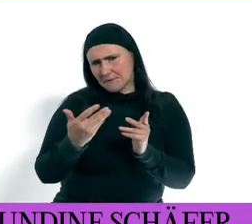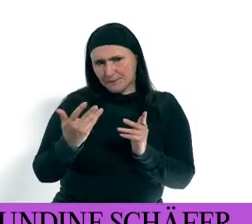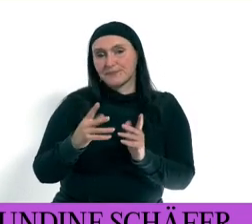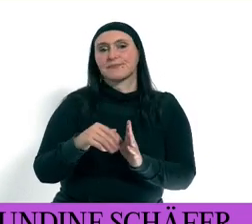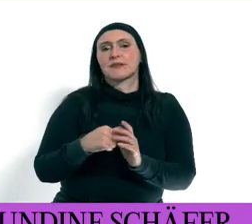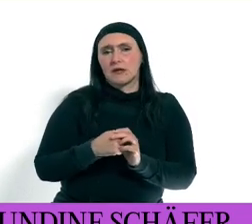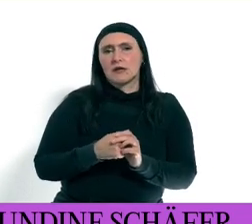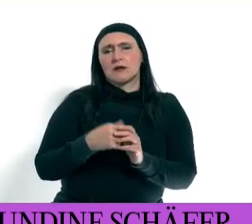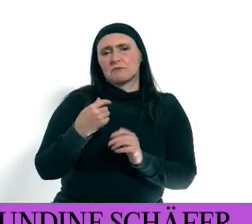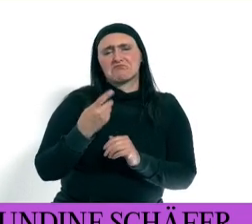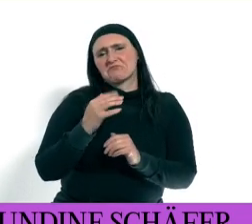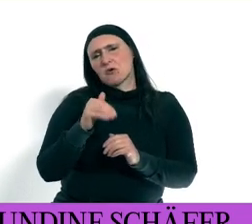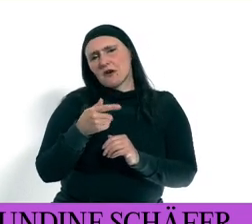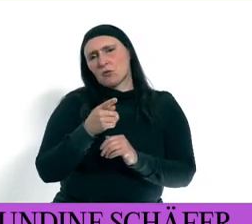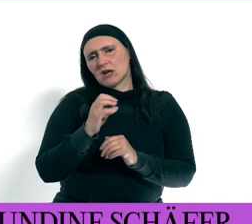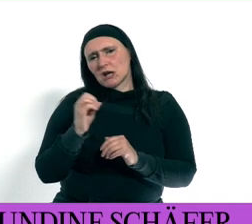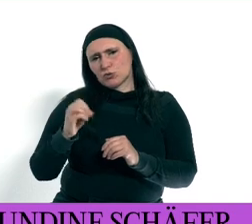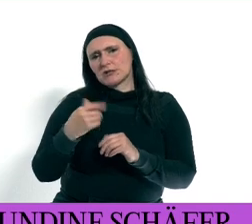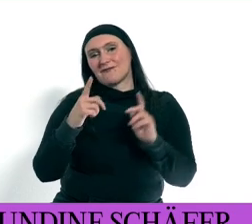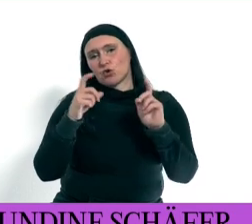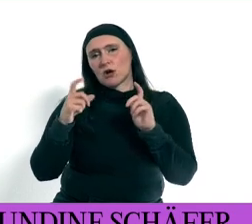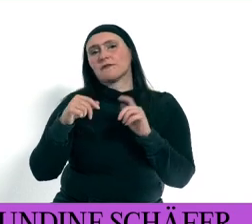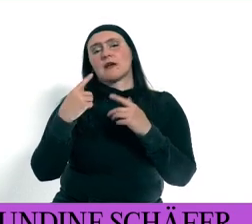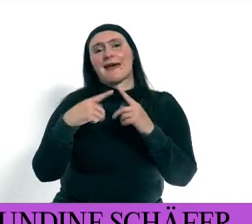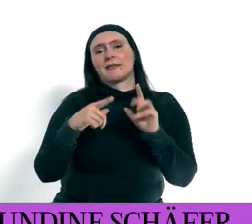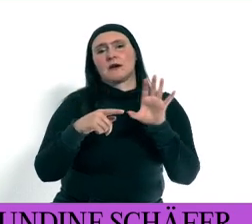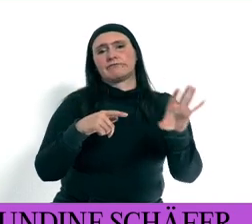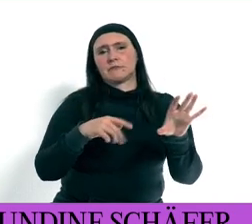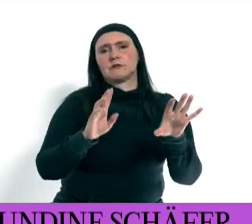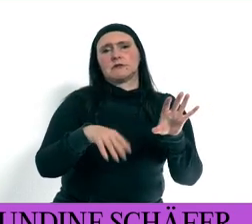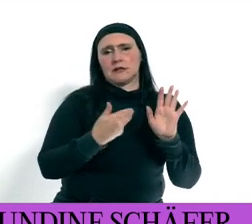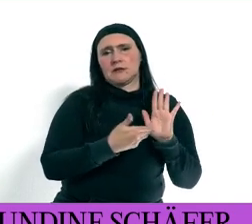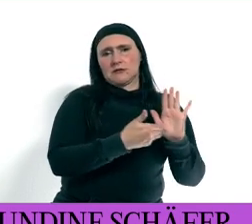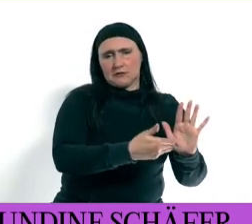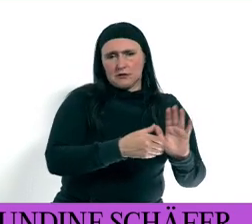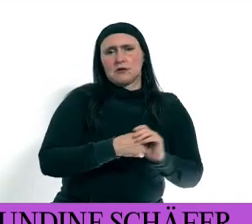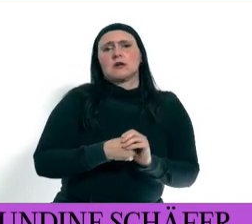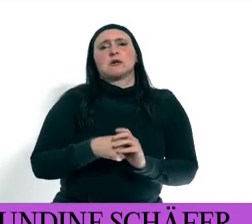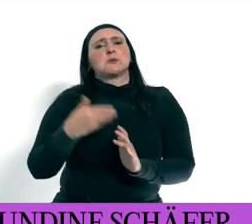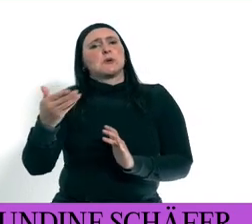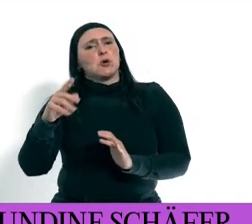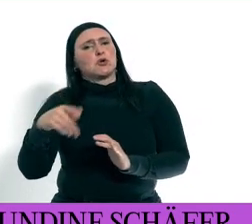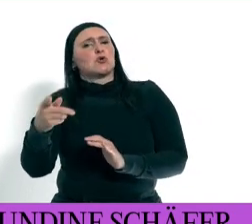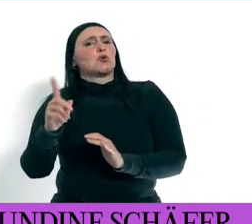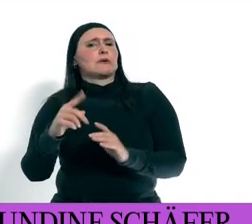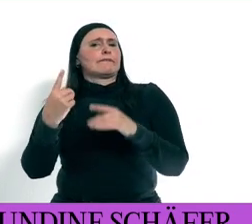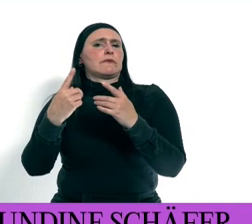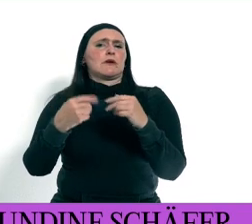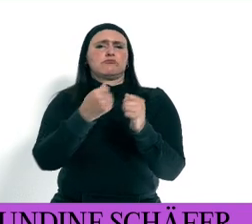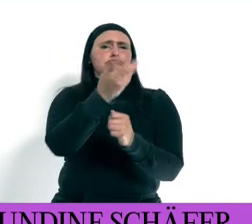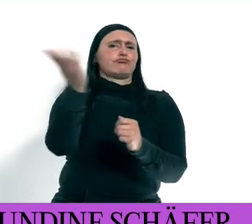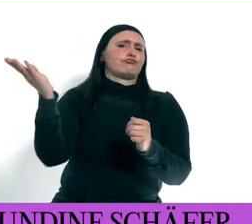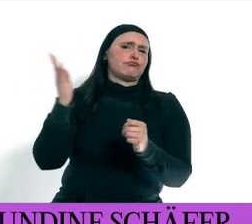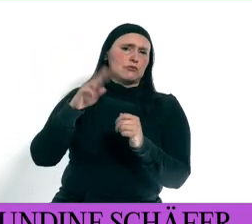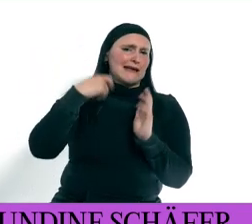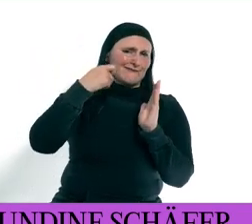100 Fotografien, die das dokumentieren. Another film of this one-year journey. So these are all going like